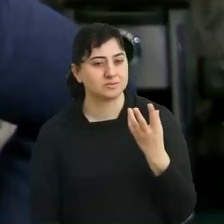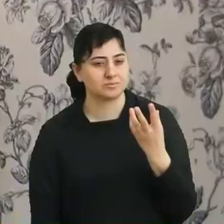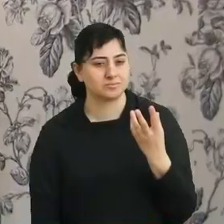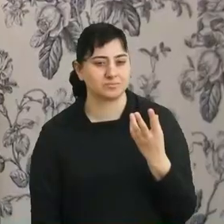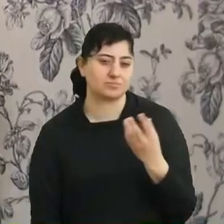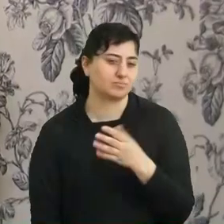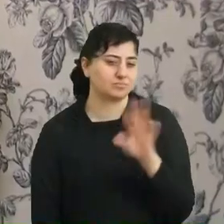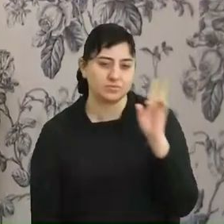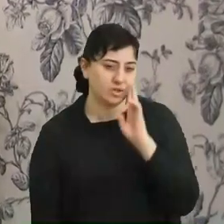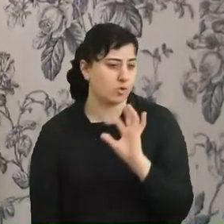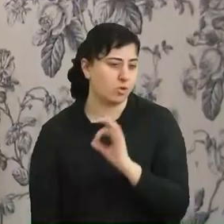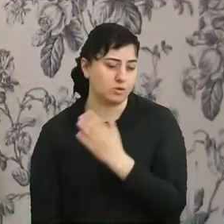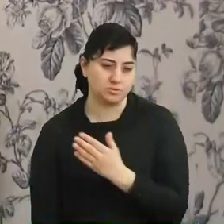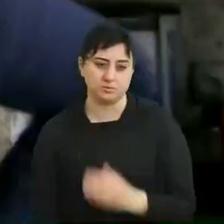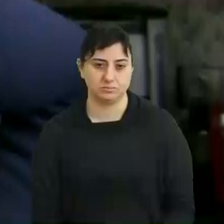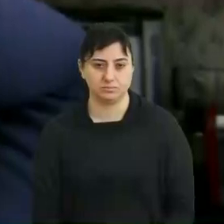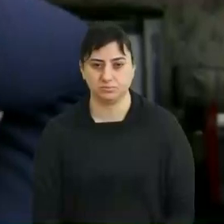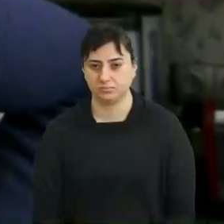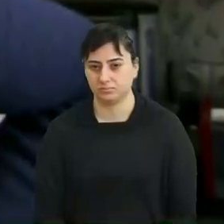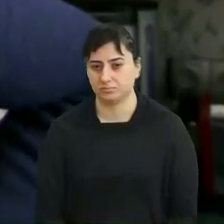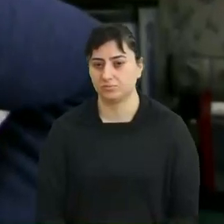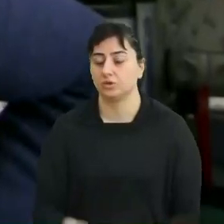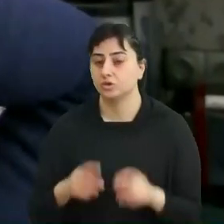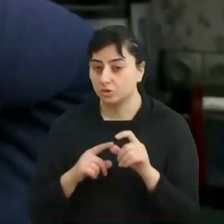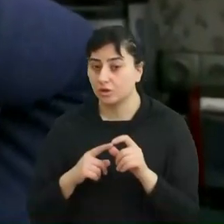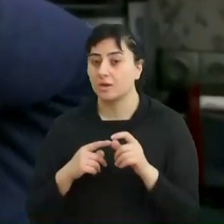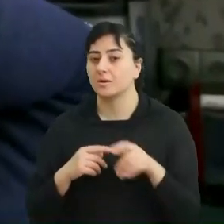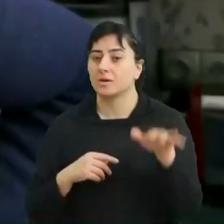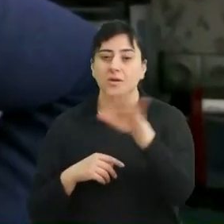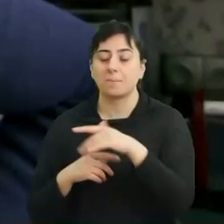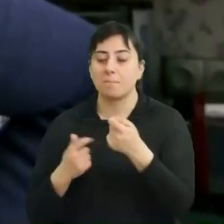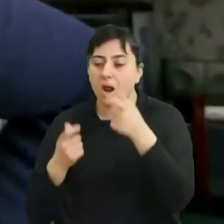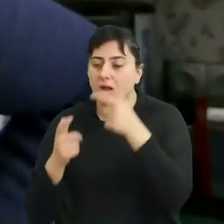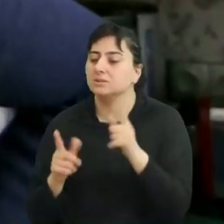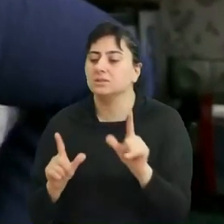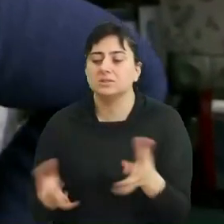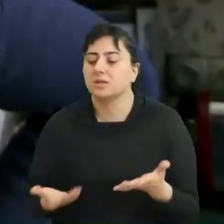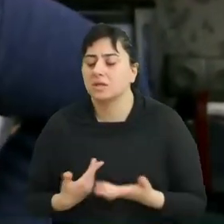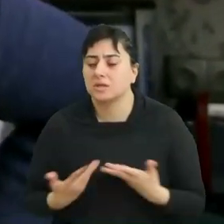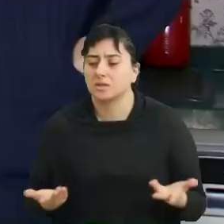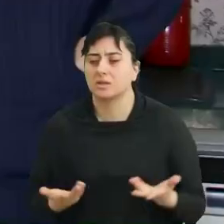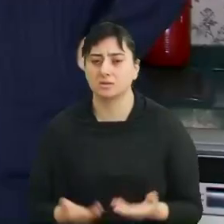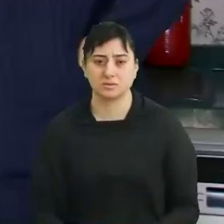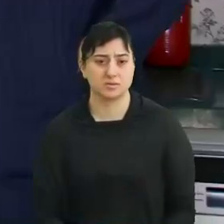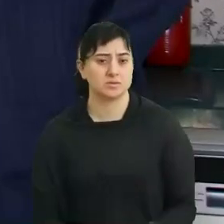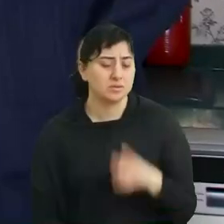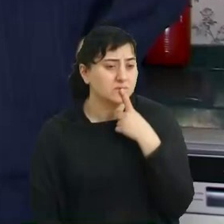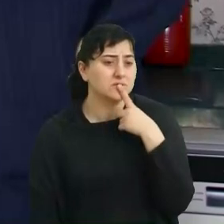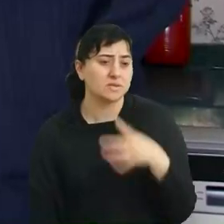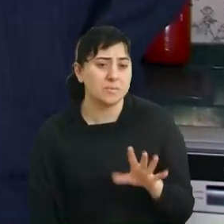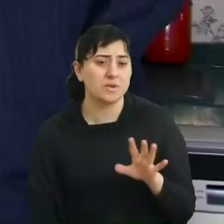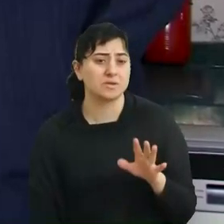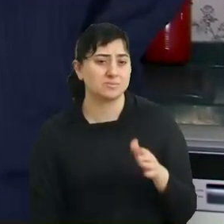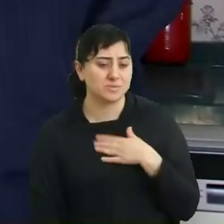siirtgiller vallahi zengin olacak haberin olsun ha. Şükrücüğüm el alemin parasından sana ne bize ne ya? Öyle değil mi